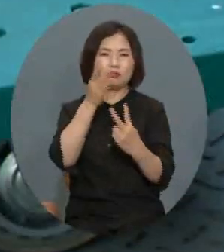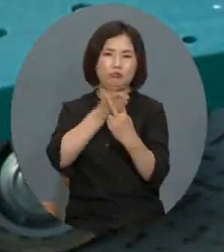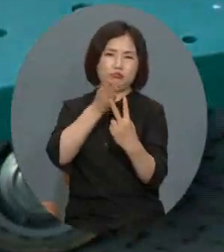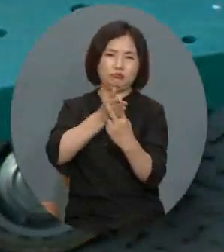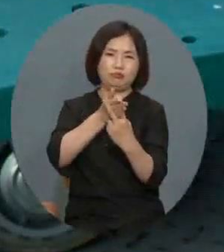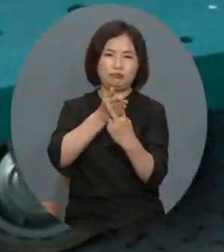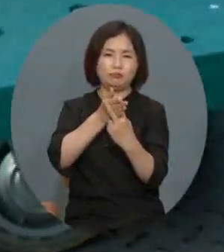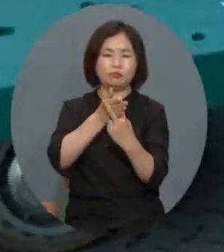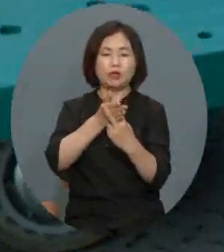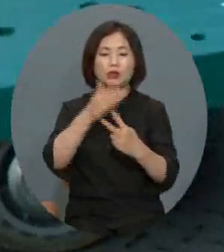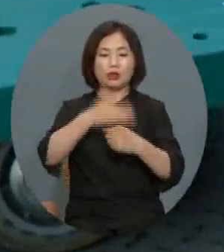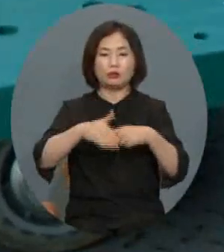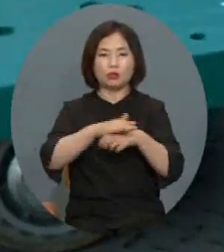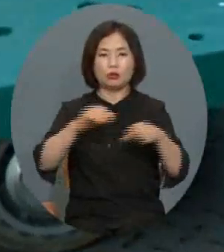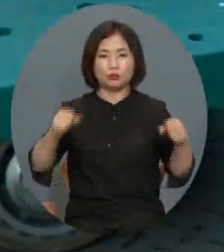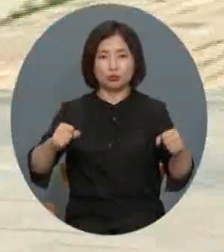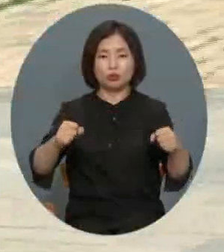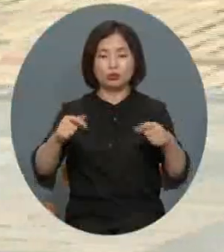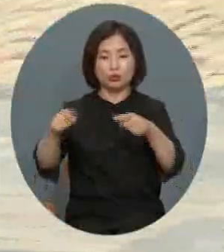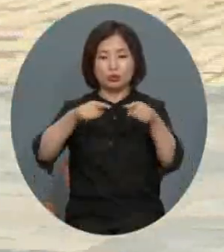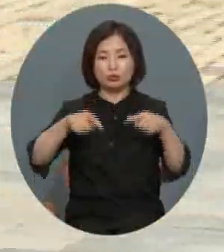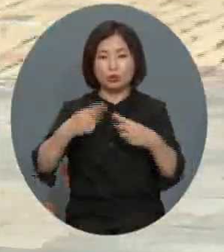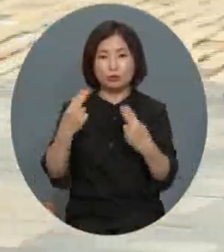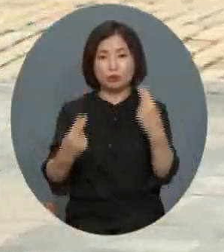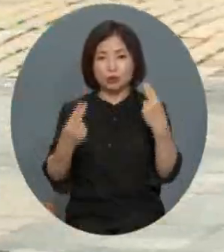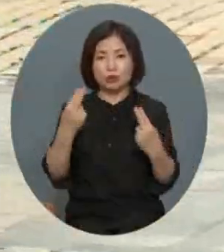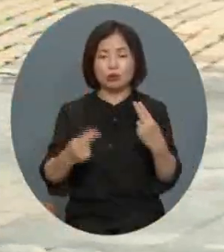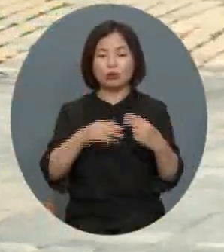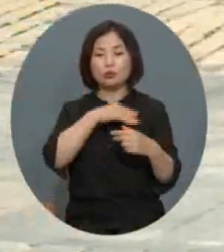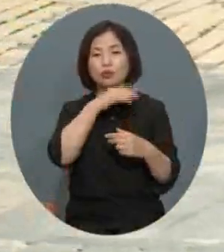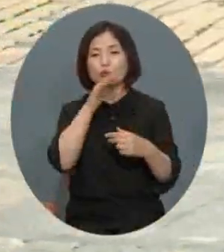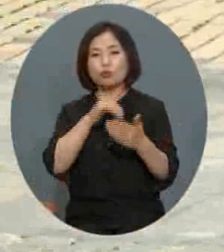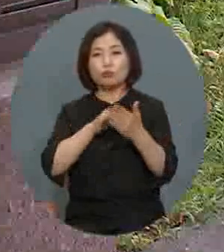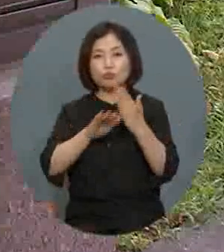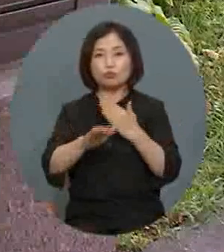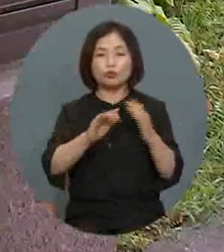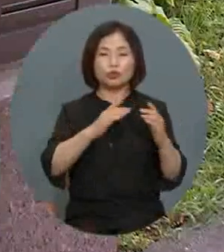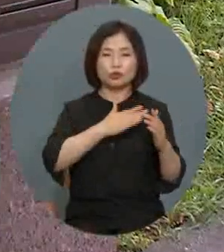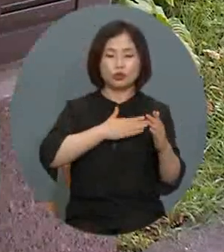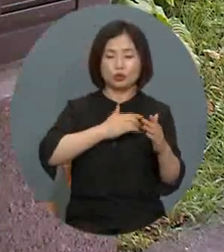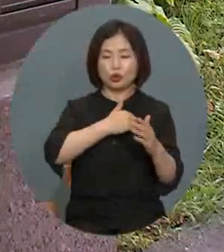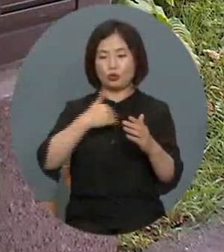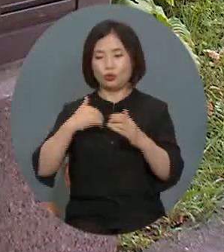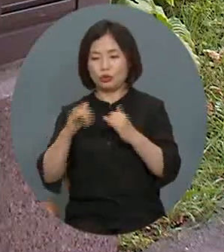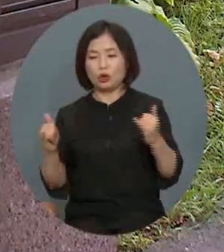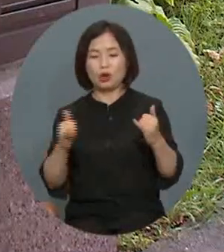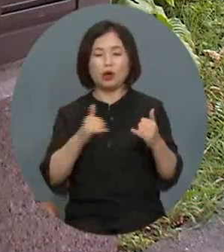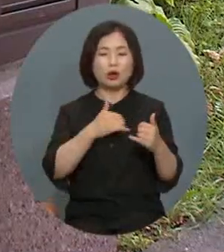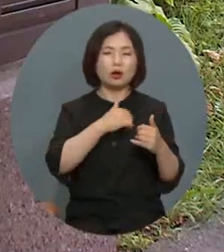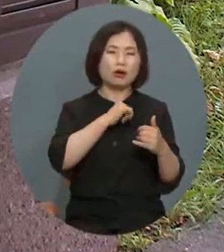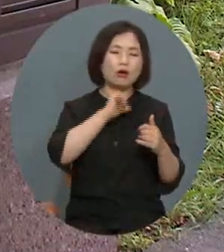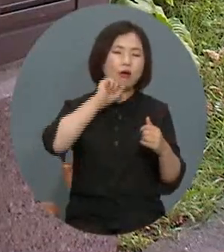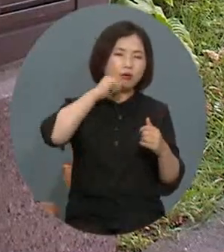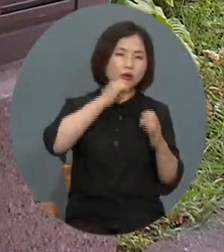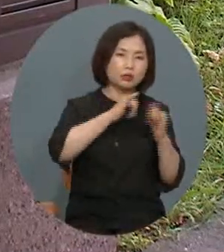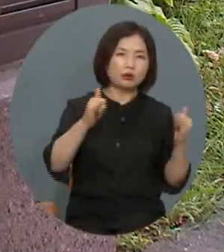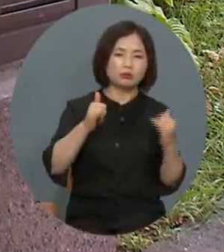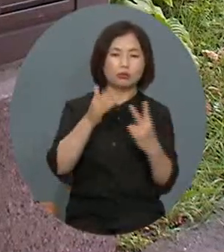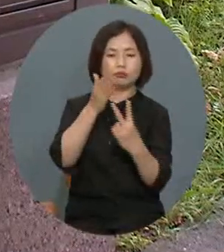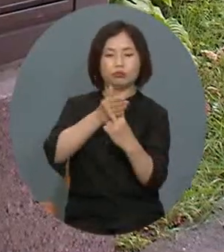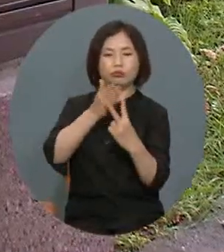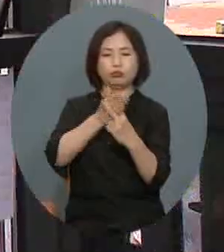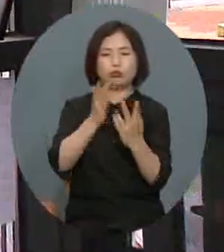방증입니다. 대구 경북 지역은 전국에 비해 노후가 여유로운 사람도 힘든 사람도 상대적으로 더 많다는